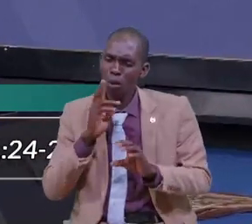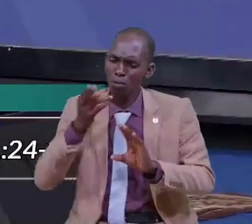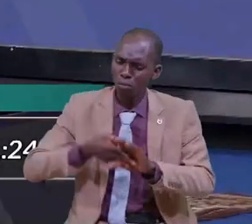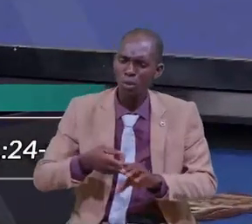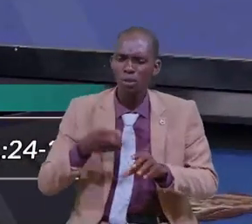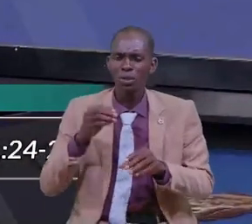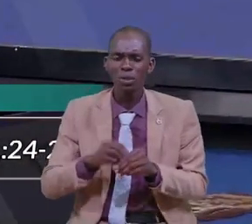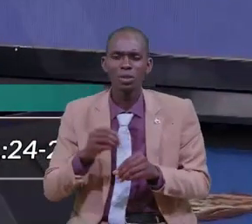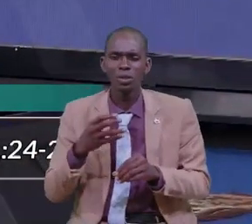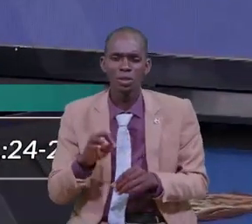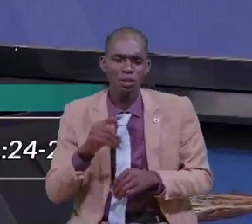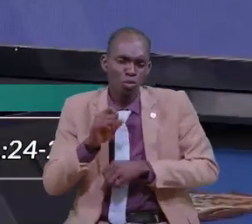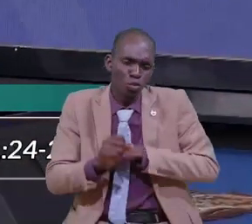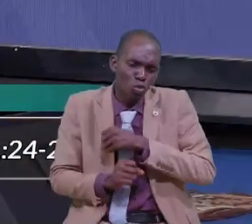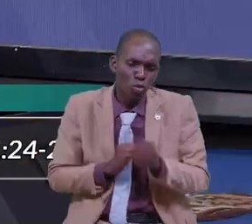les souffrances de Christ.